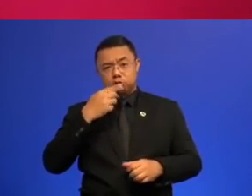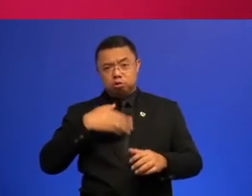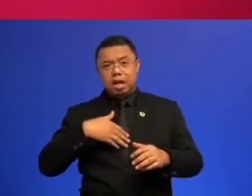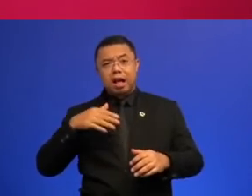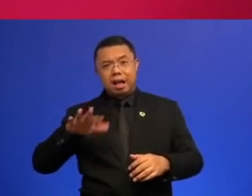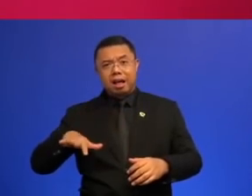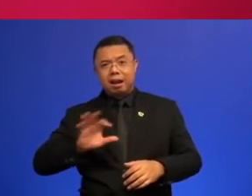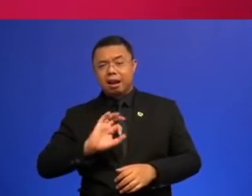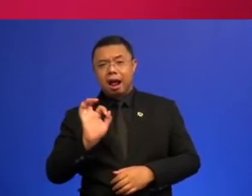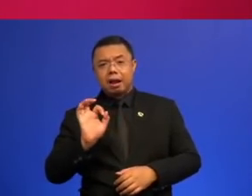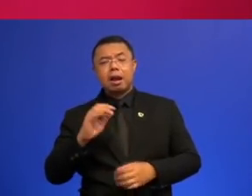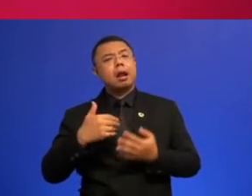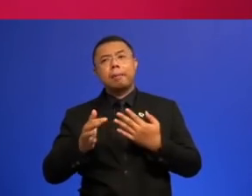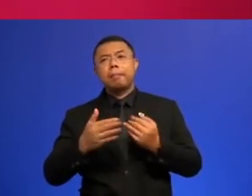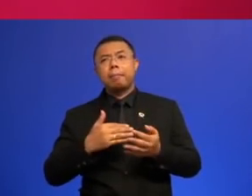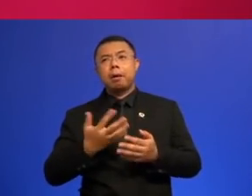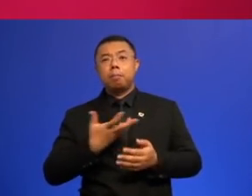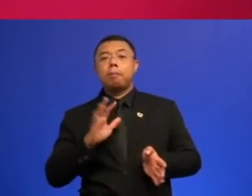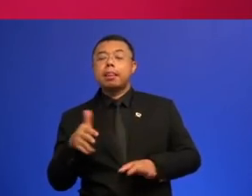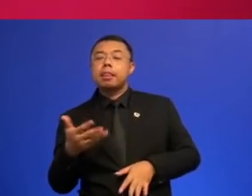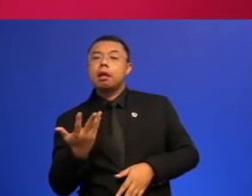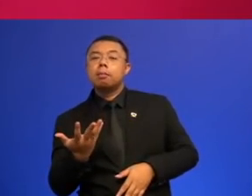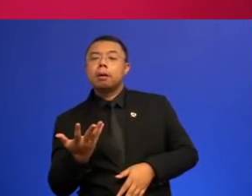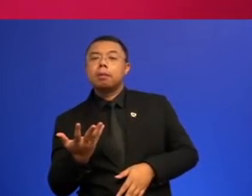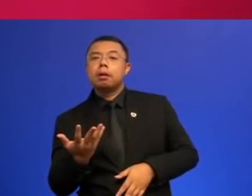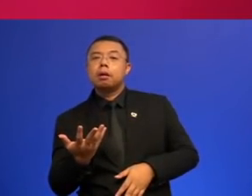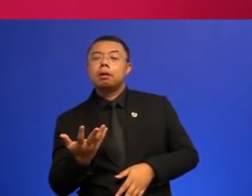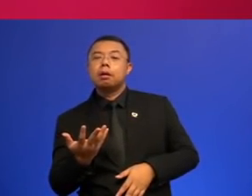apa-apa. Rasanya mau mati atau apa tadi itu?